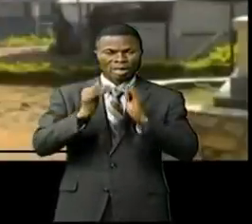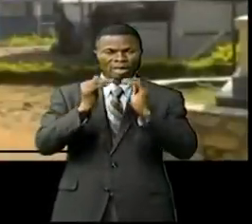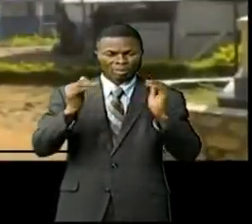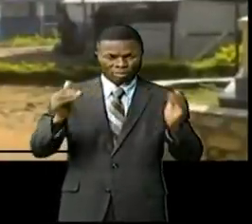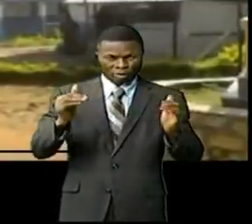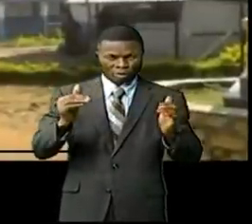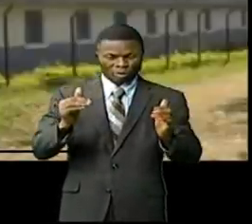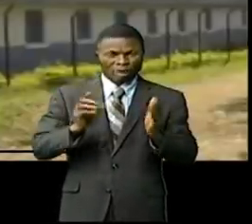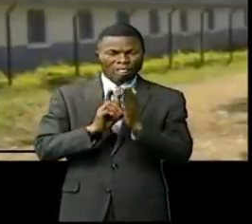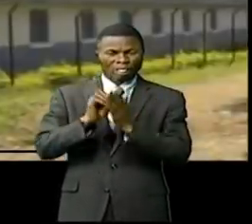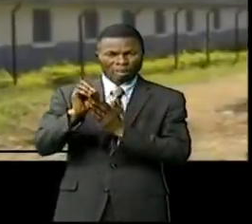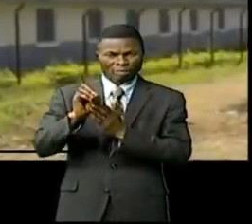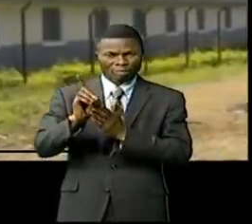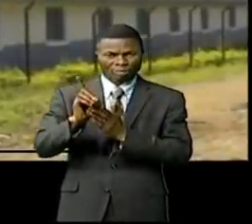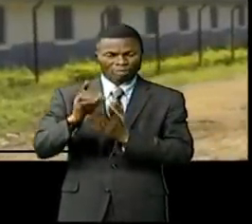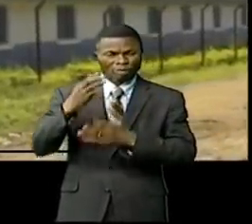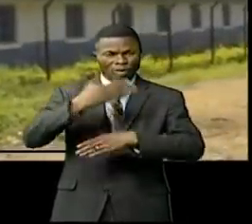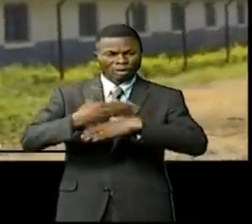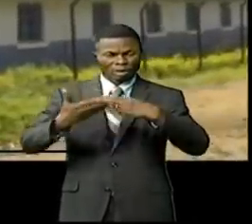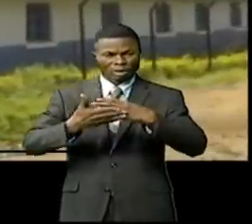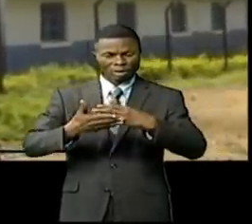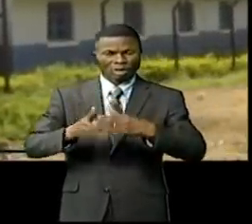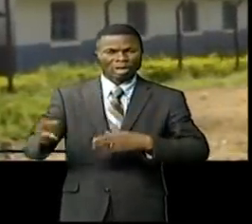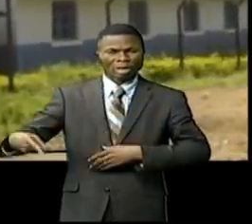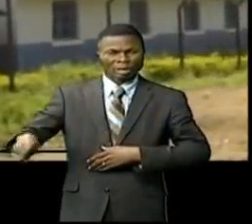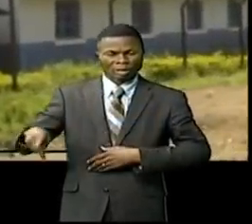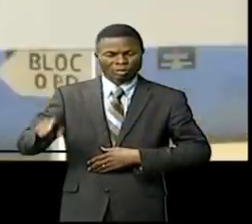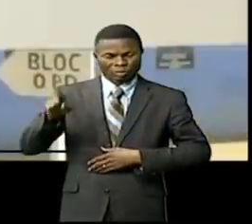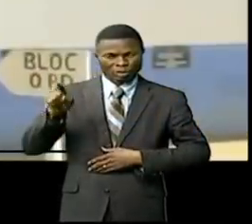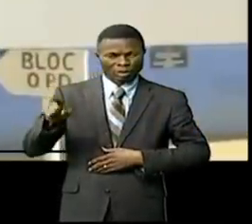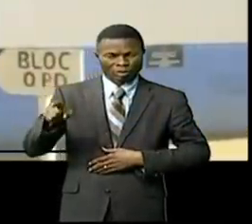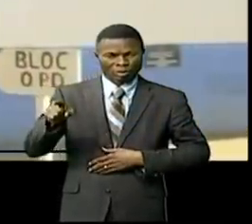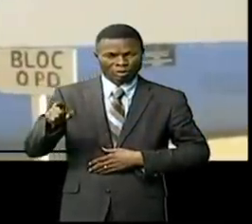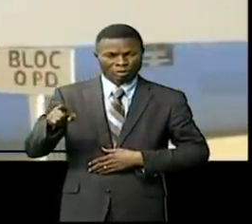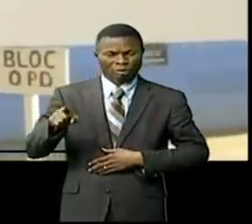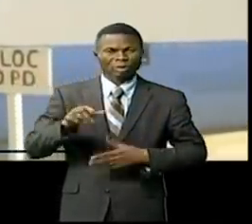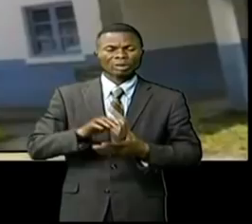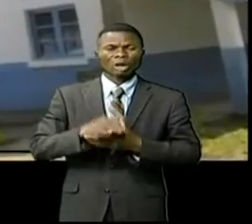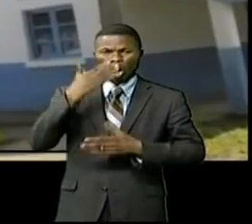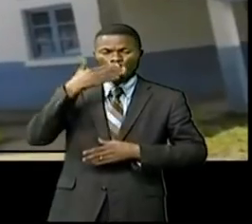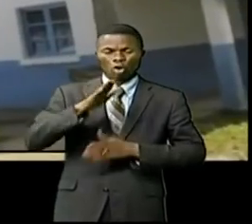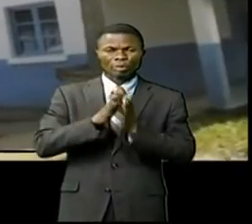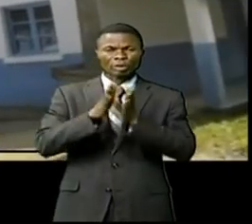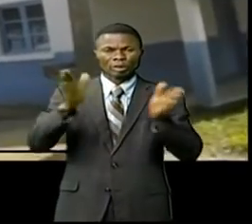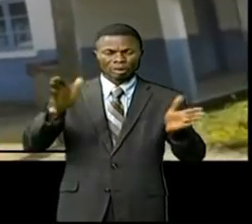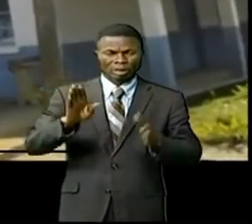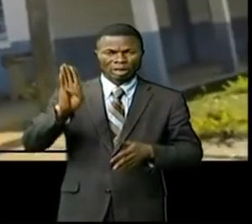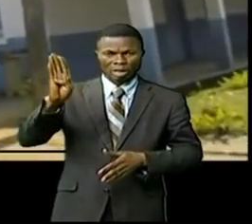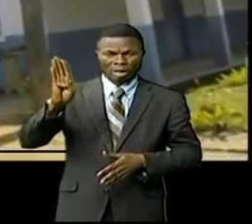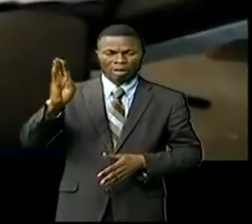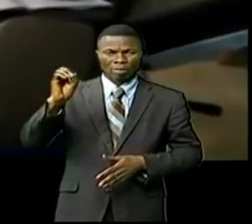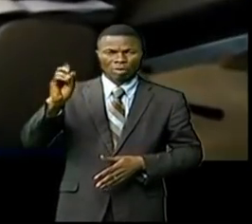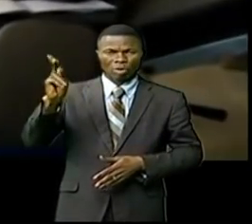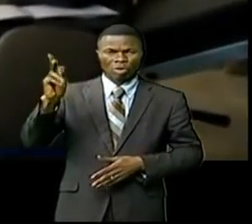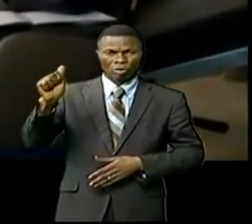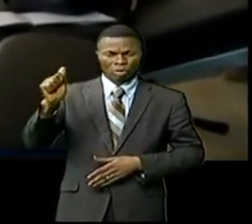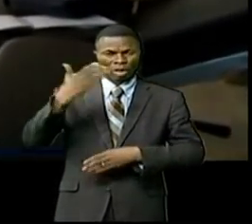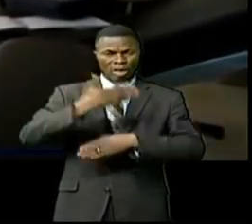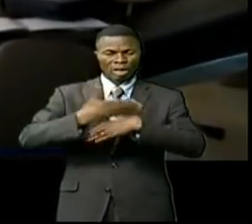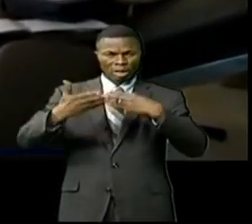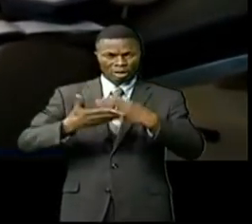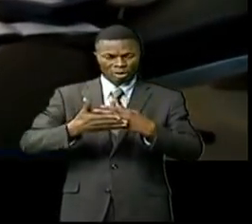au développement et à la reconstruction des infrastructures de base dans l'hôpital général de Boga, réfectionné et équipé